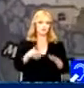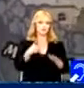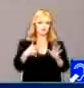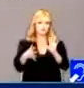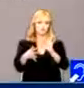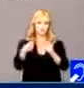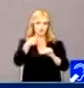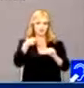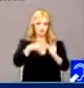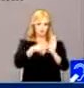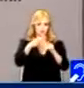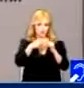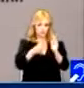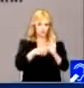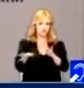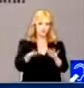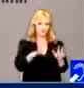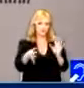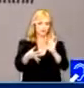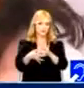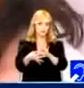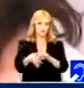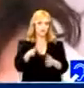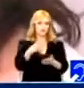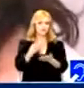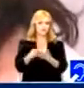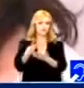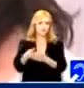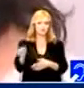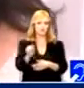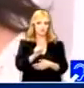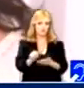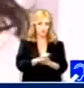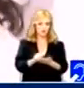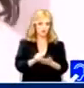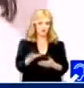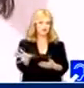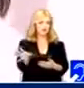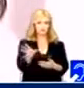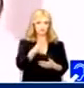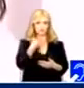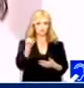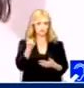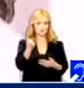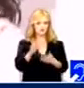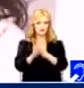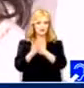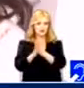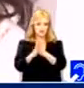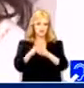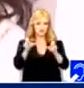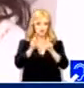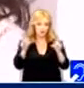1918. Sunt prezentate documente care nu sunt în toate manualele, care sunt mai puțin cunoscute, de aceea